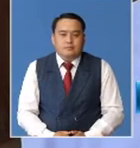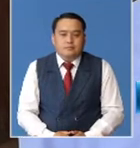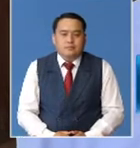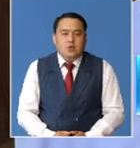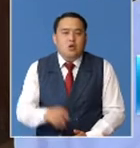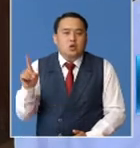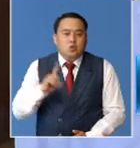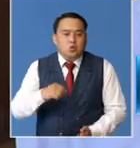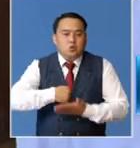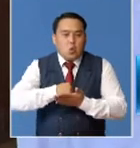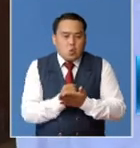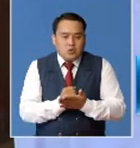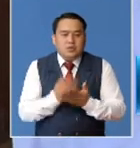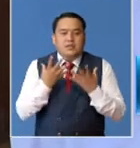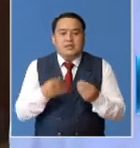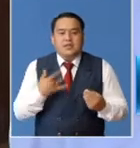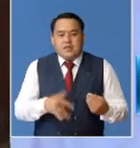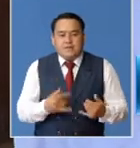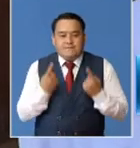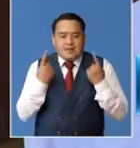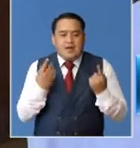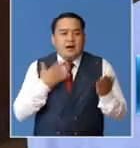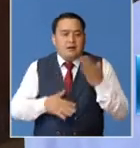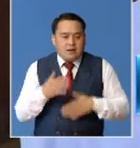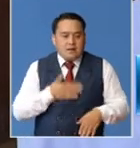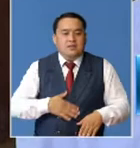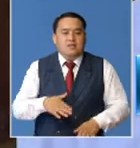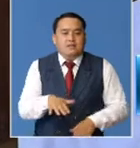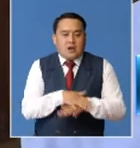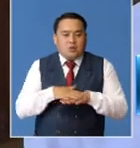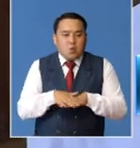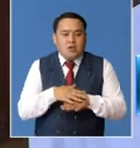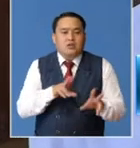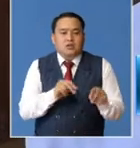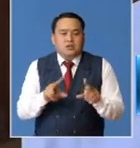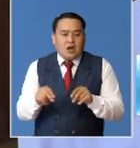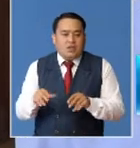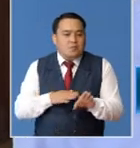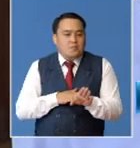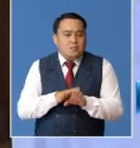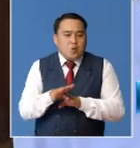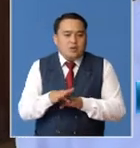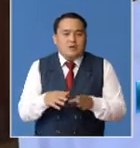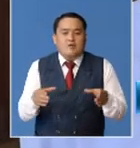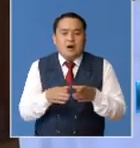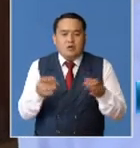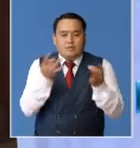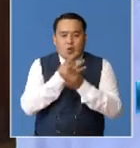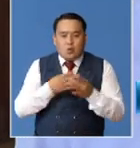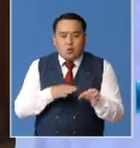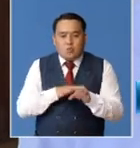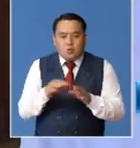То, что президент учредил День Дамбры, это великая радость для нашего народа. Счастью нет предела. Мы, коллектив Дворца культуры,